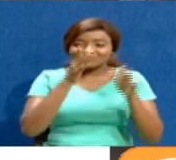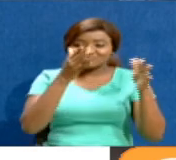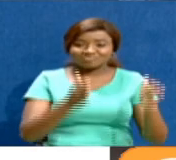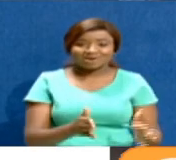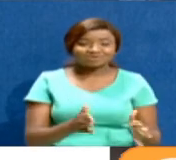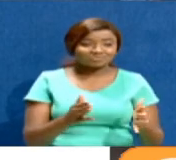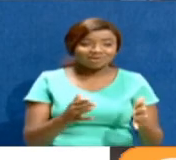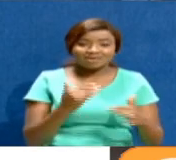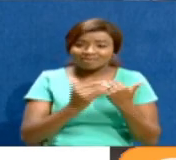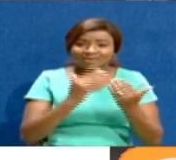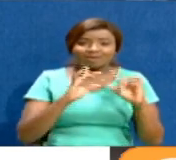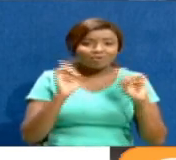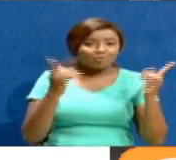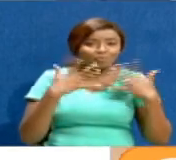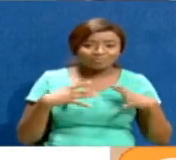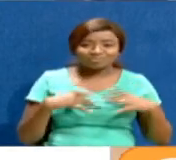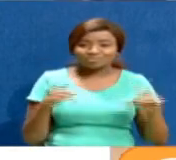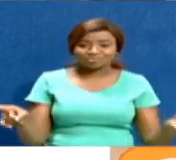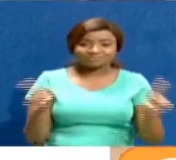from another lady.